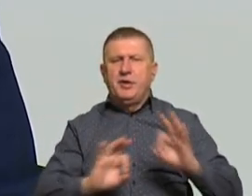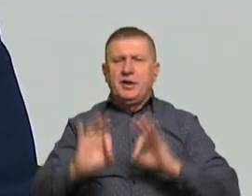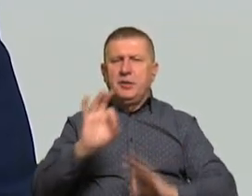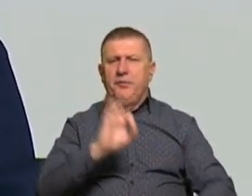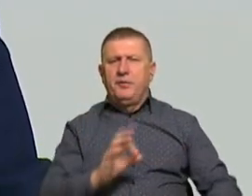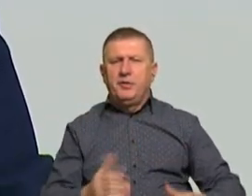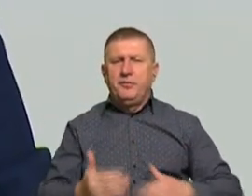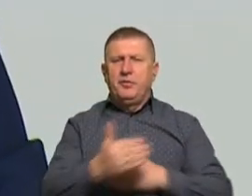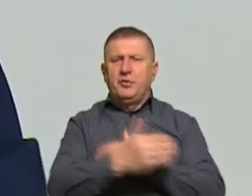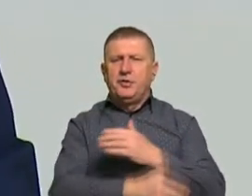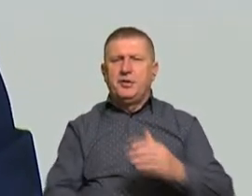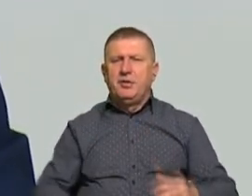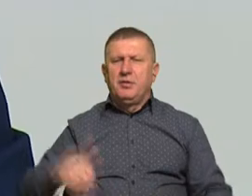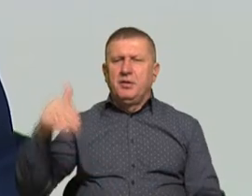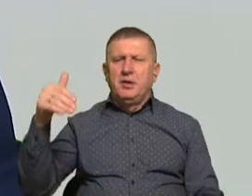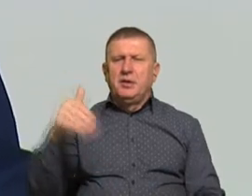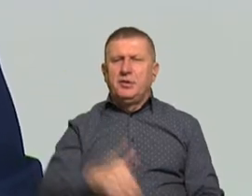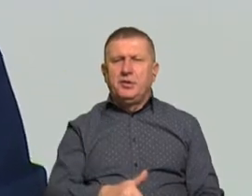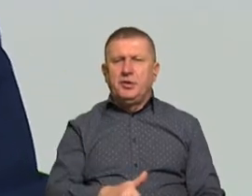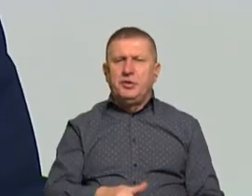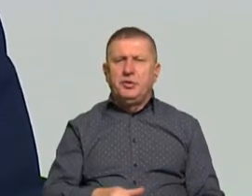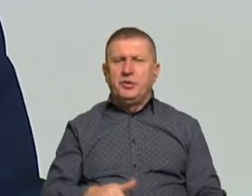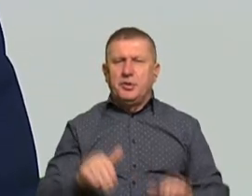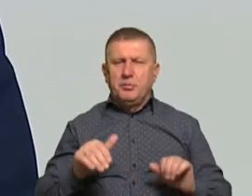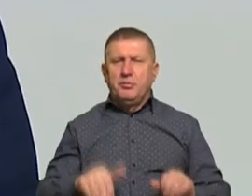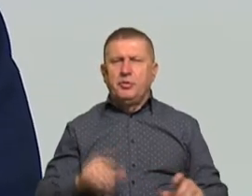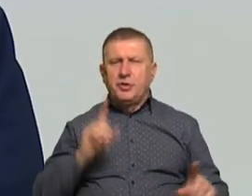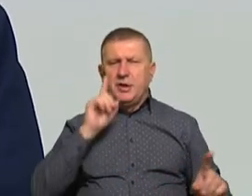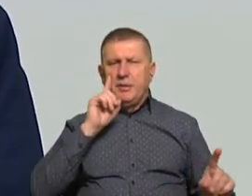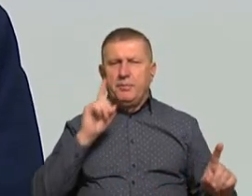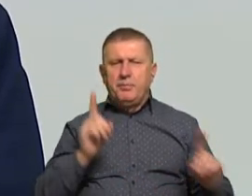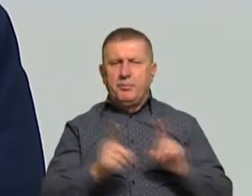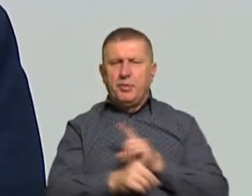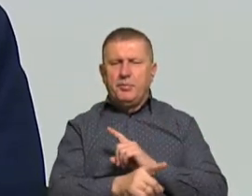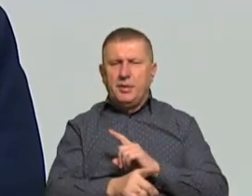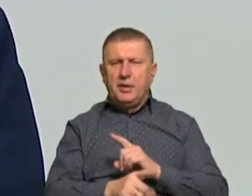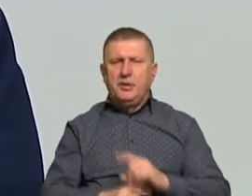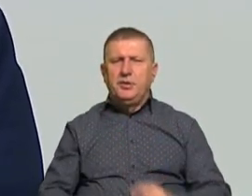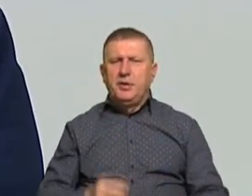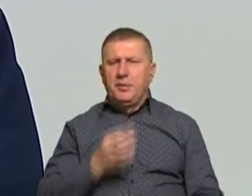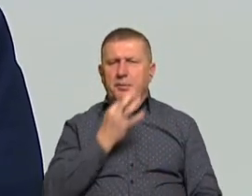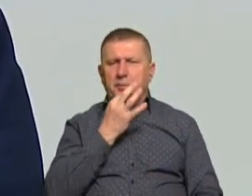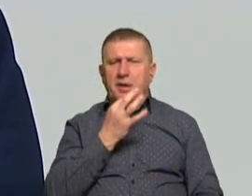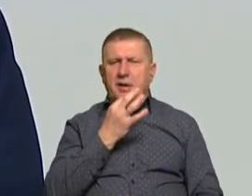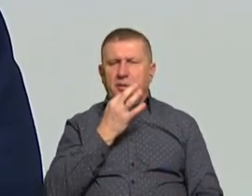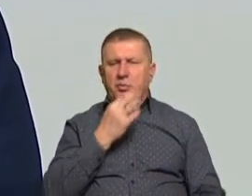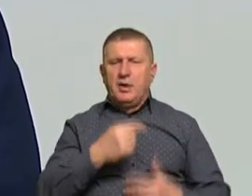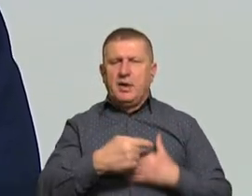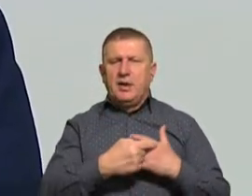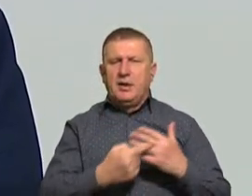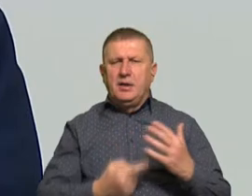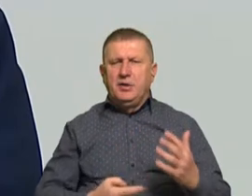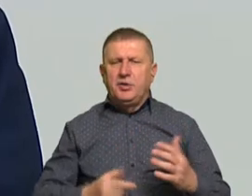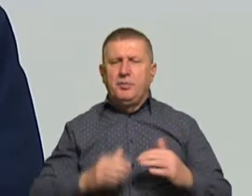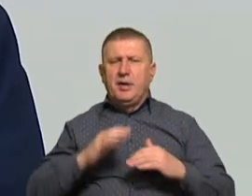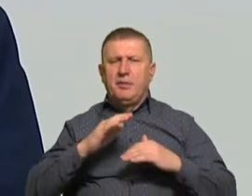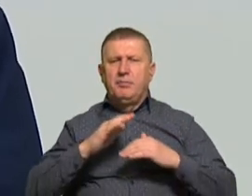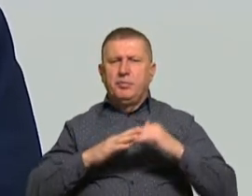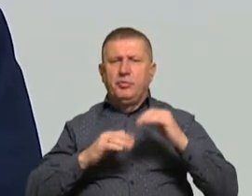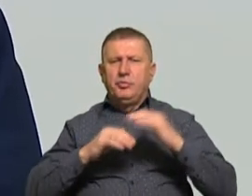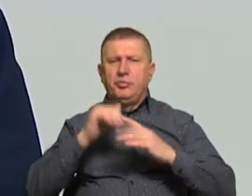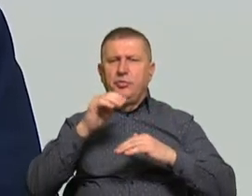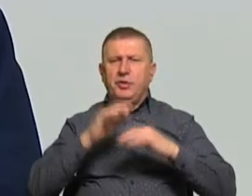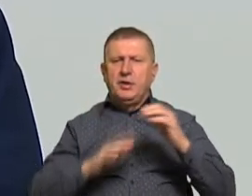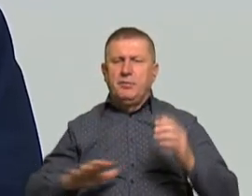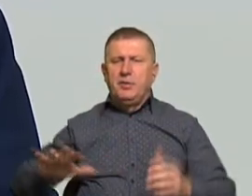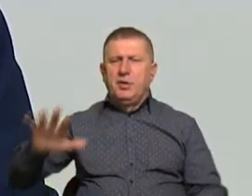ostatniej kadencji, ale to 1000 to można się pomylić, bo to mała liczba. Oczywiście budujemy to osiedle